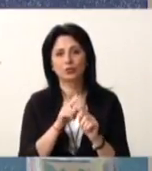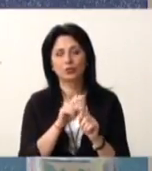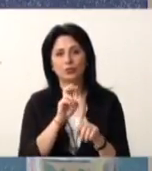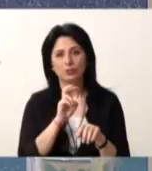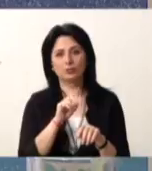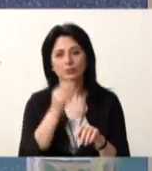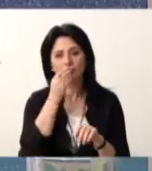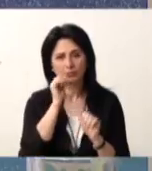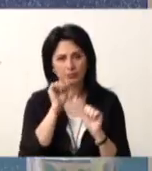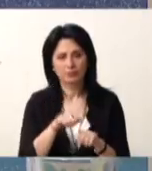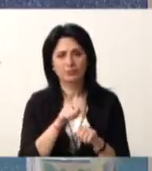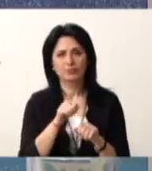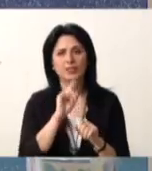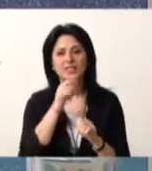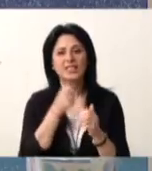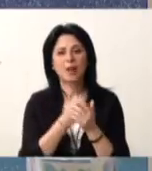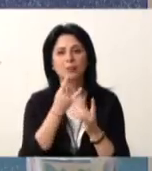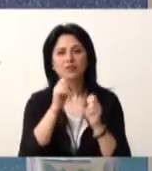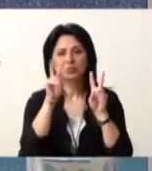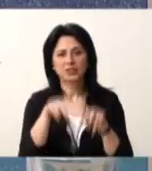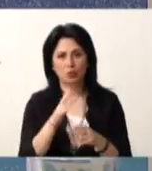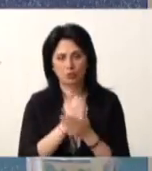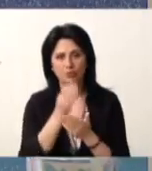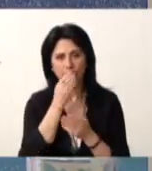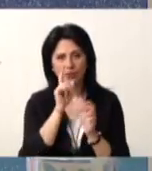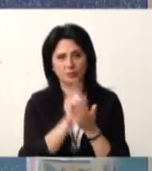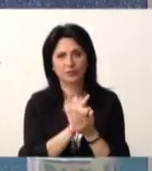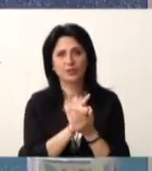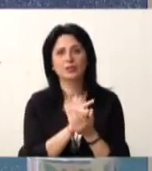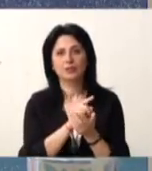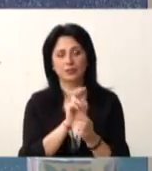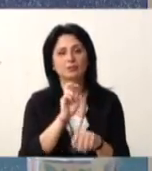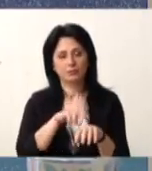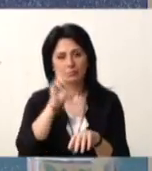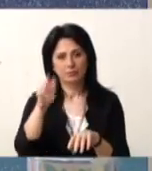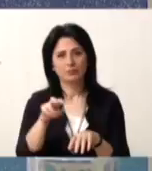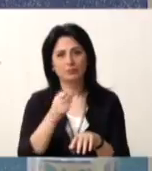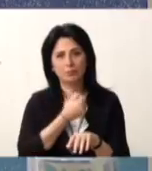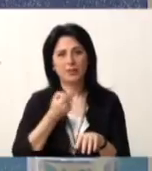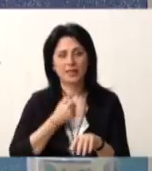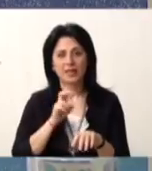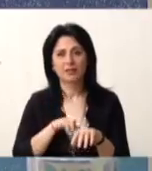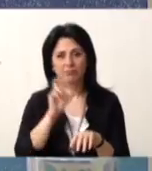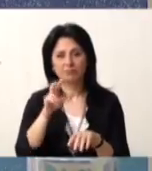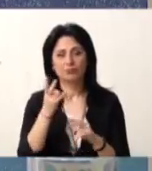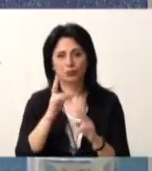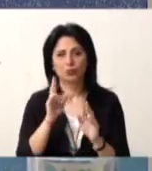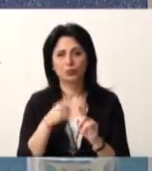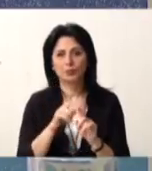ანტირეფლექსური საკვებიც არსებობს წლამდე ბავშვებში, აუცილებლად მიმართონ პედიატრს და მოხდეს, რა თქმა უნდა,